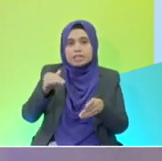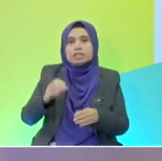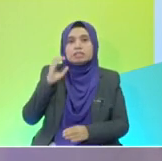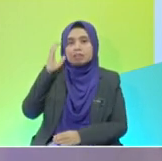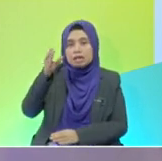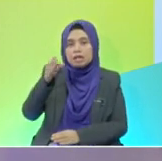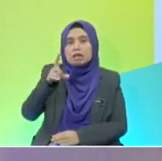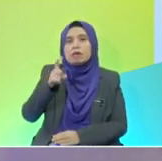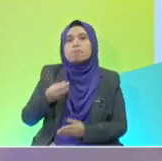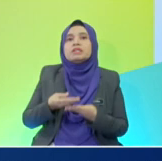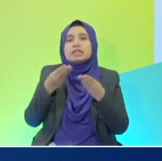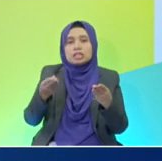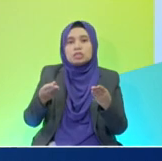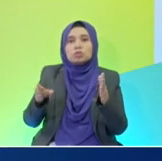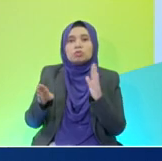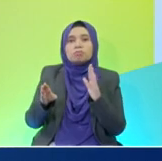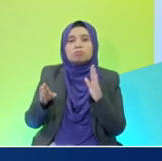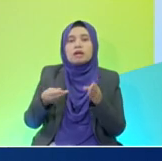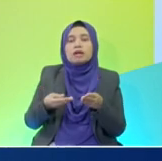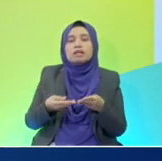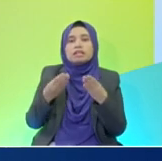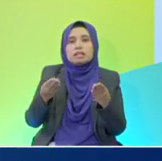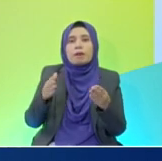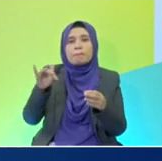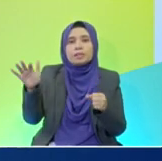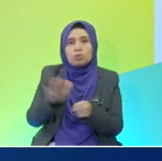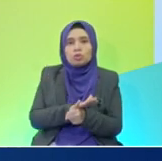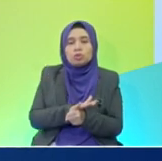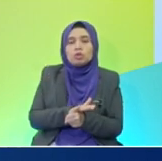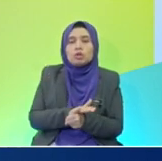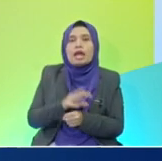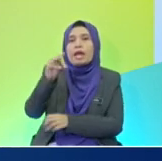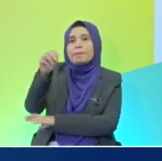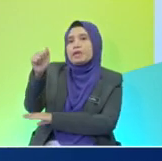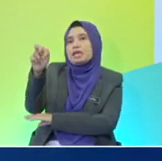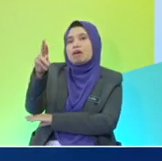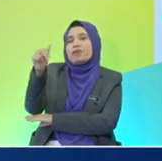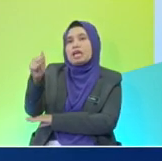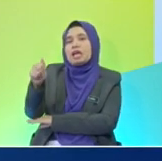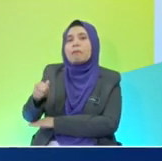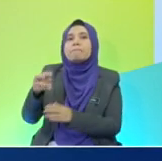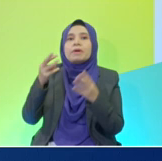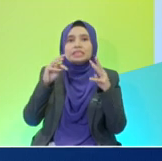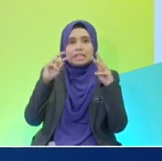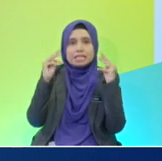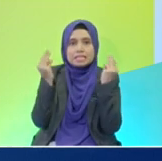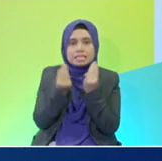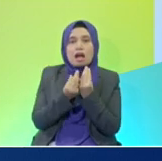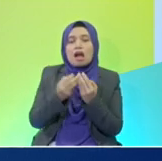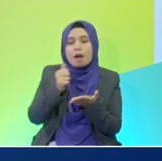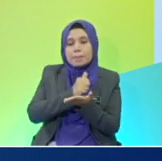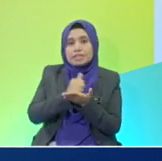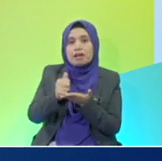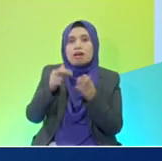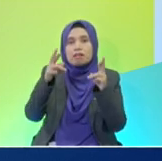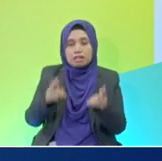penuh contohnya nomor satu majelis amanah rakyat betul marah oke yang kedua perbadanan kemajuan